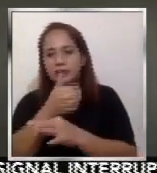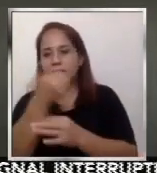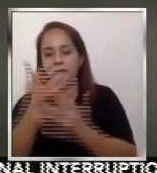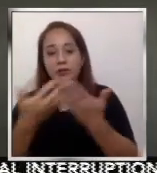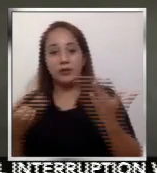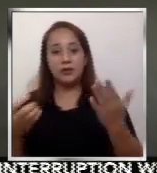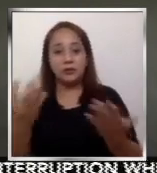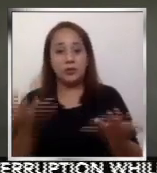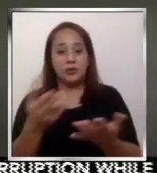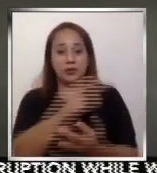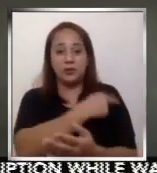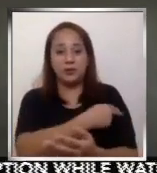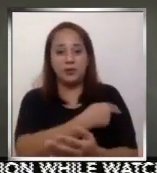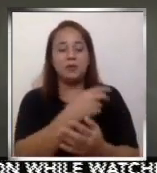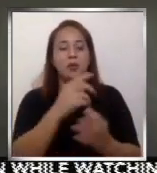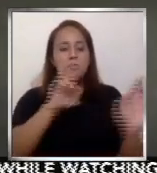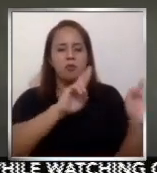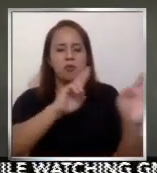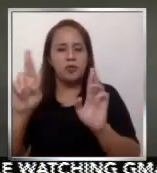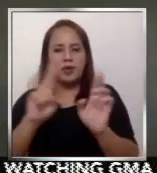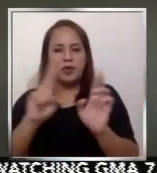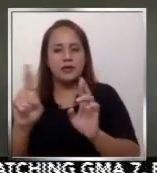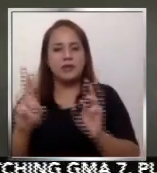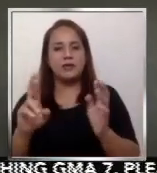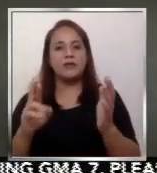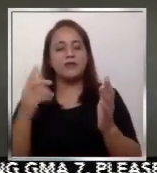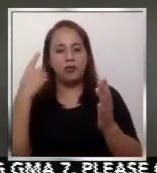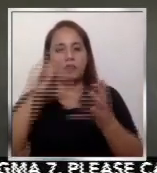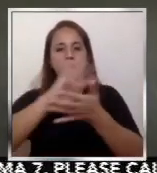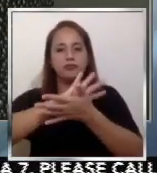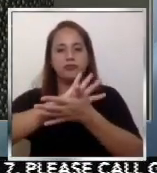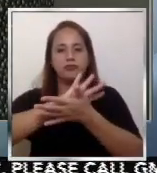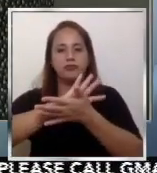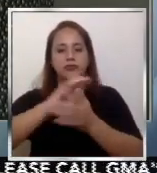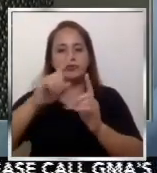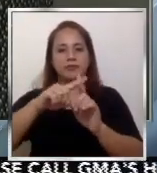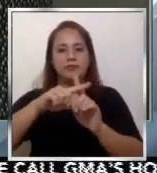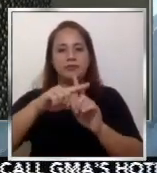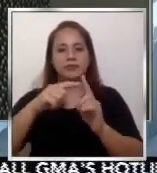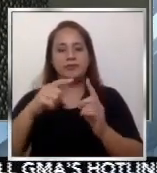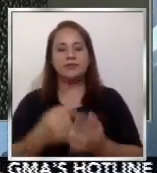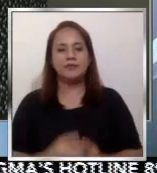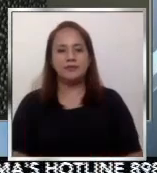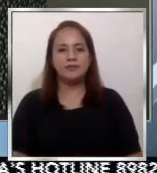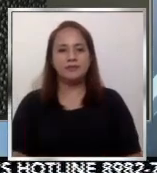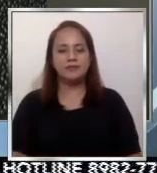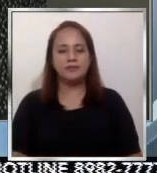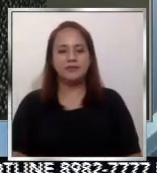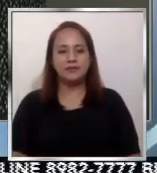sila sa pag-handle ng COVID-19 cases. Atom? Maraming salamat, Sandra Aguinaldo.